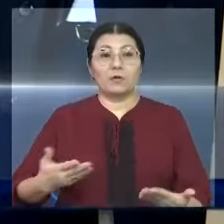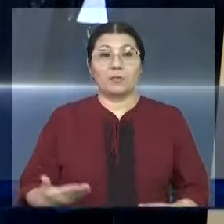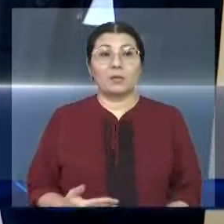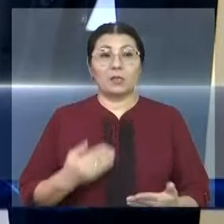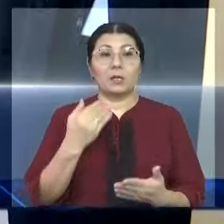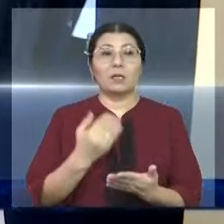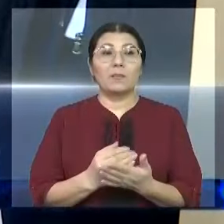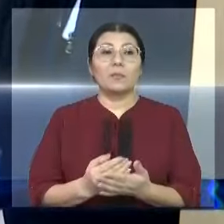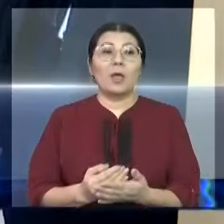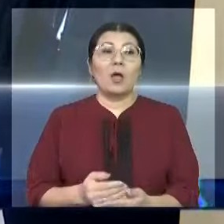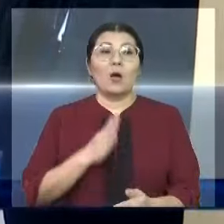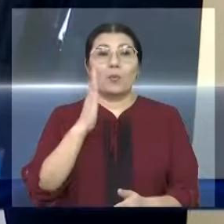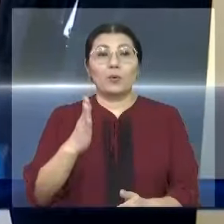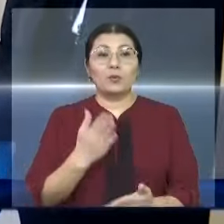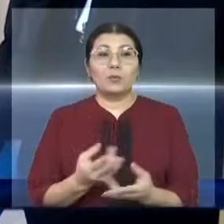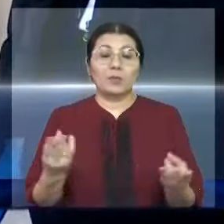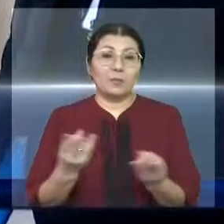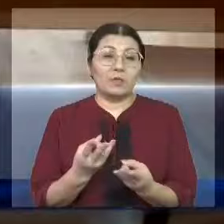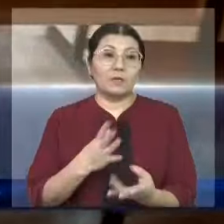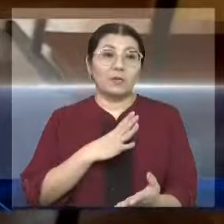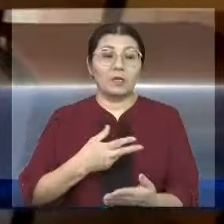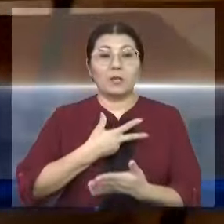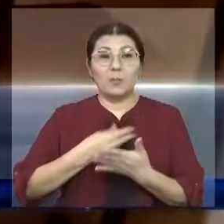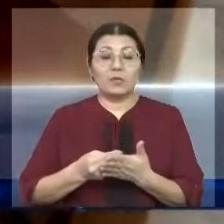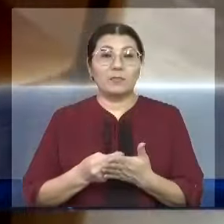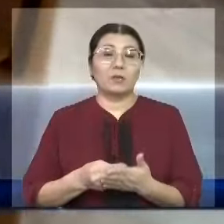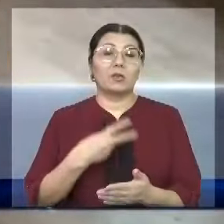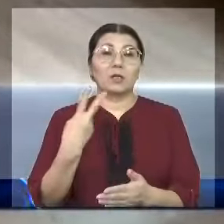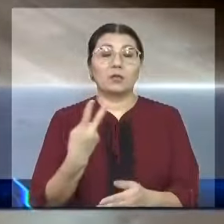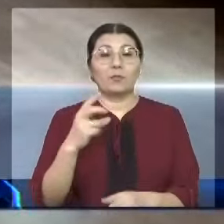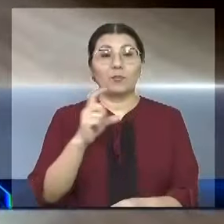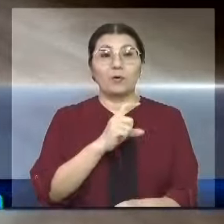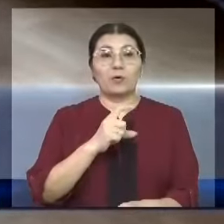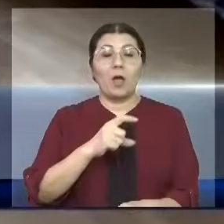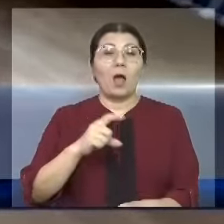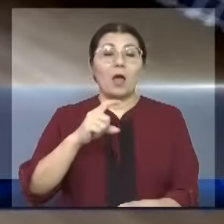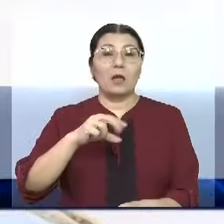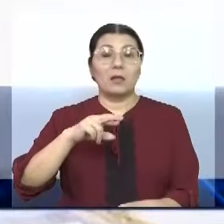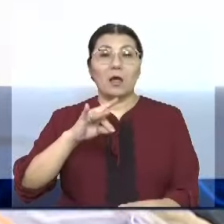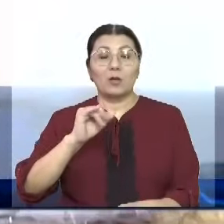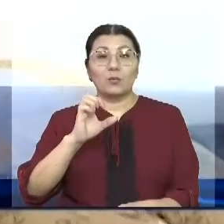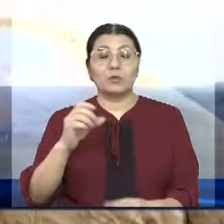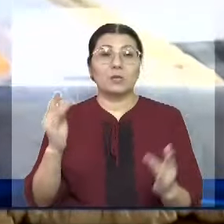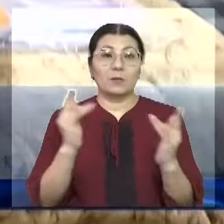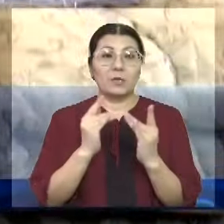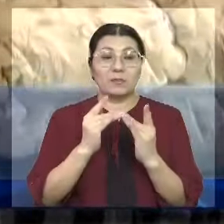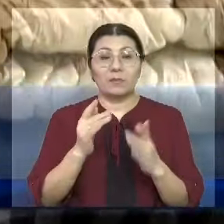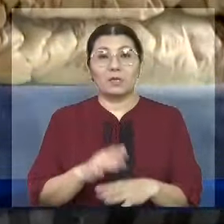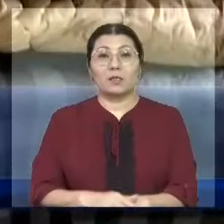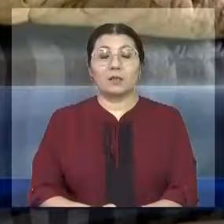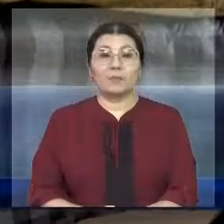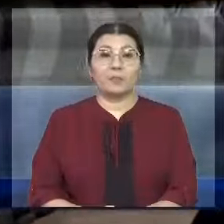80 студентов в будущем при необходимости будут закуплены и двух яростные кровати отметим что ремонт был проведён без привлечения